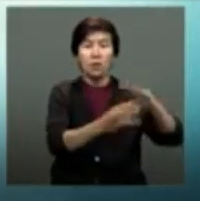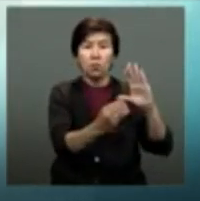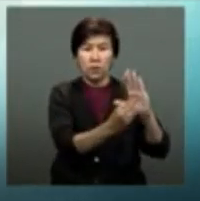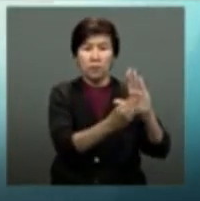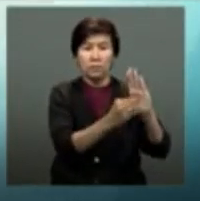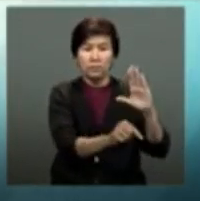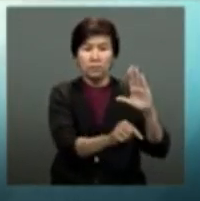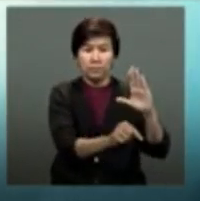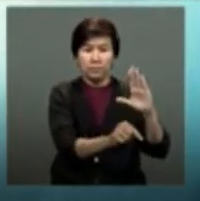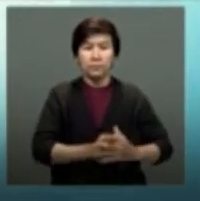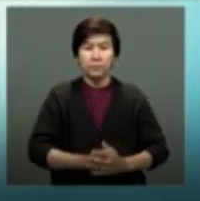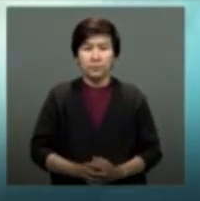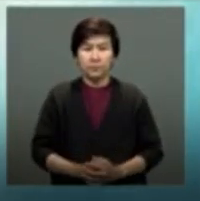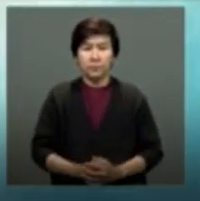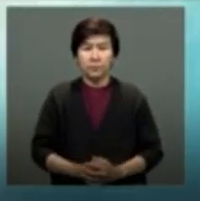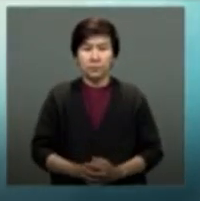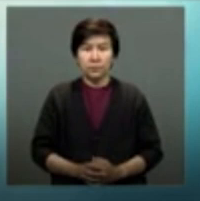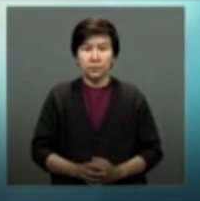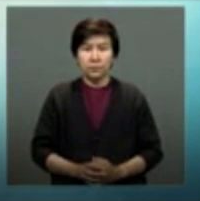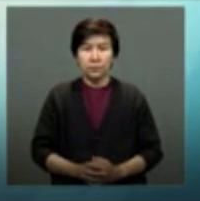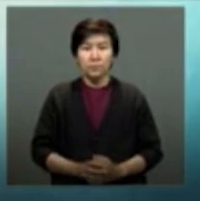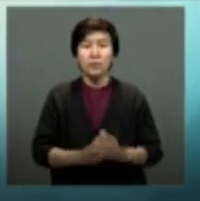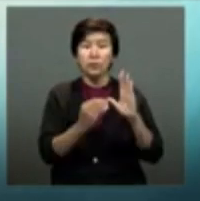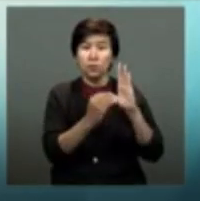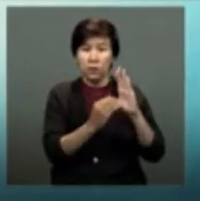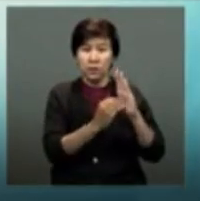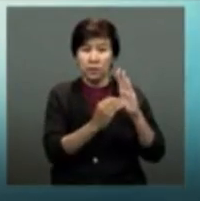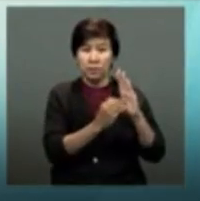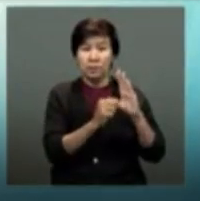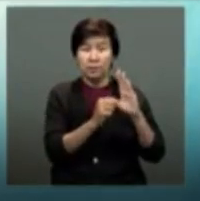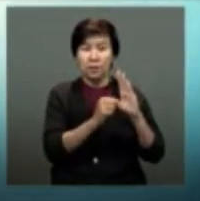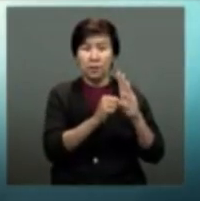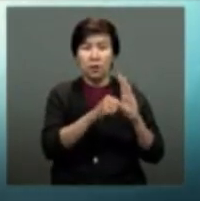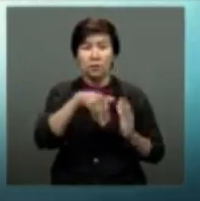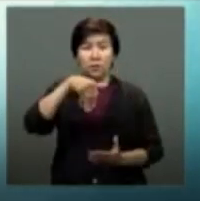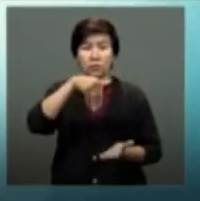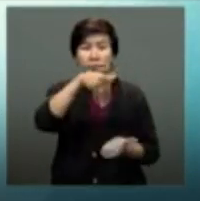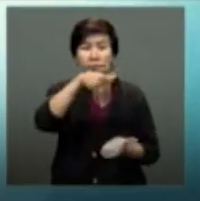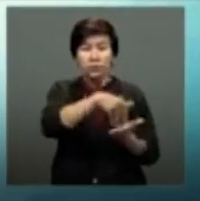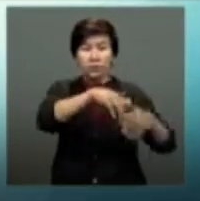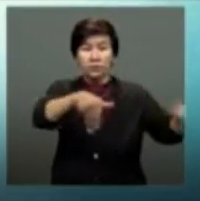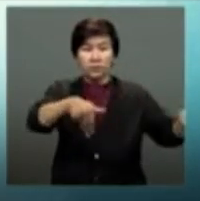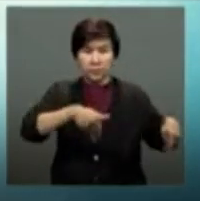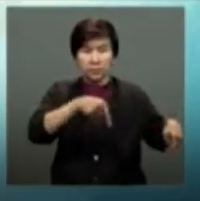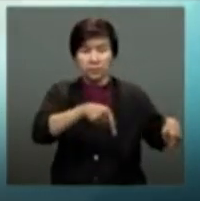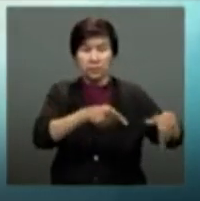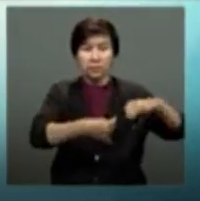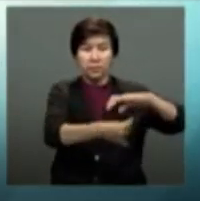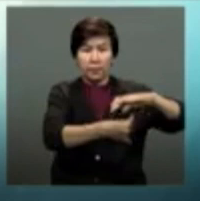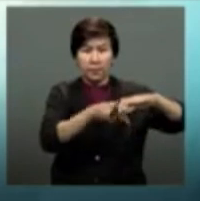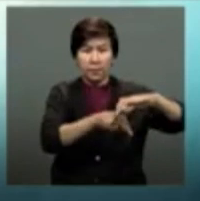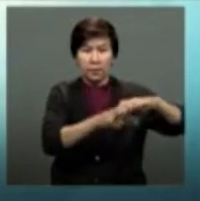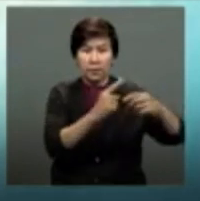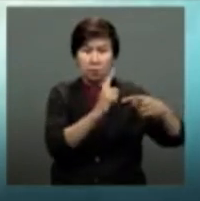ำให้ตัวเลขของกรุงเทพมหานครที่อยู่ที่ศูนย์กักกันนี้เป็น17รายนะครับมาดูร